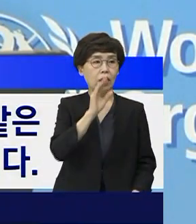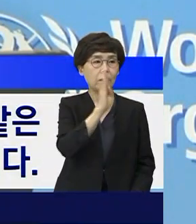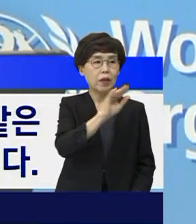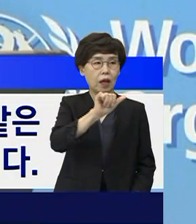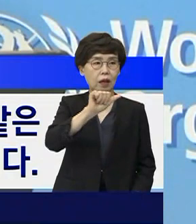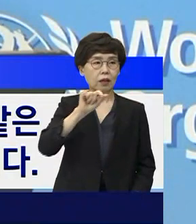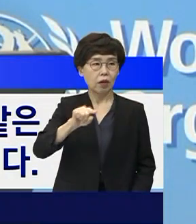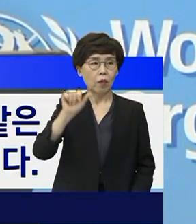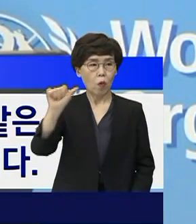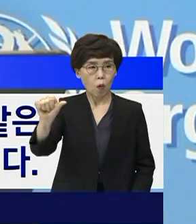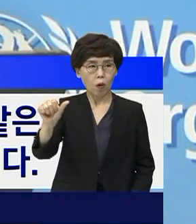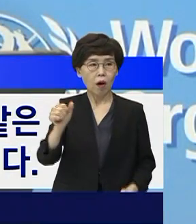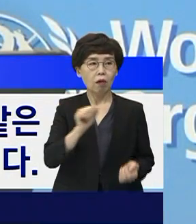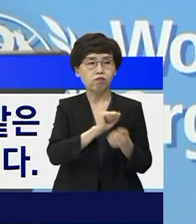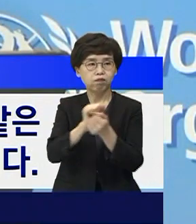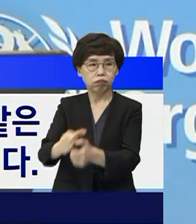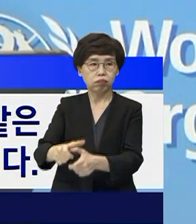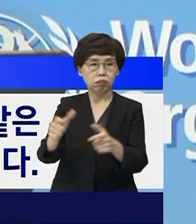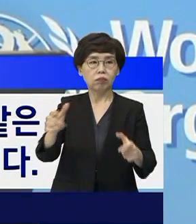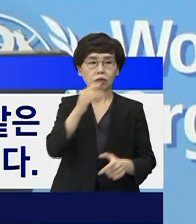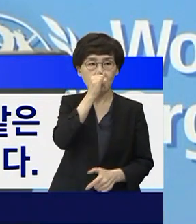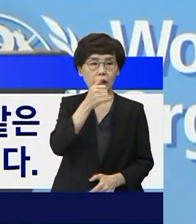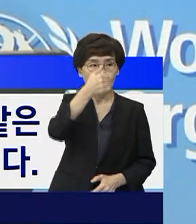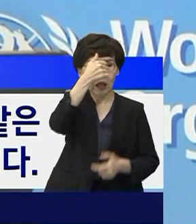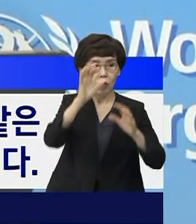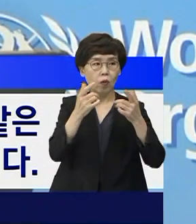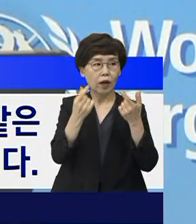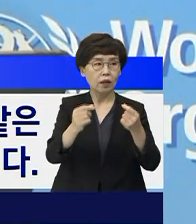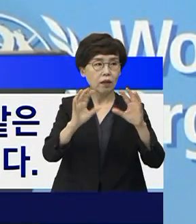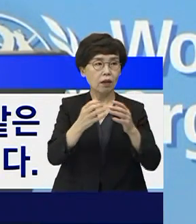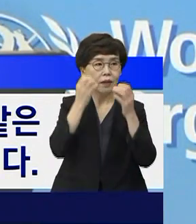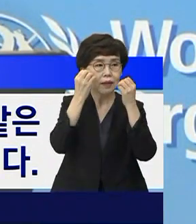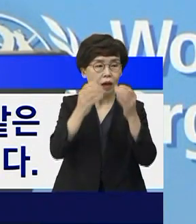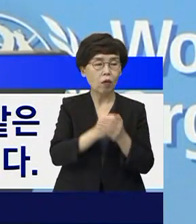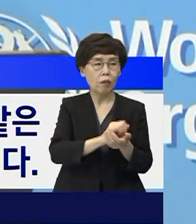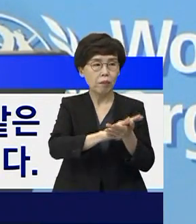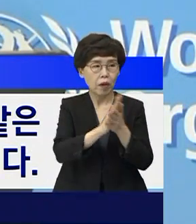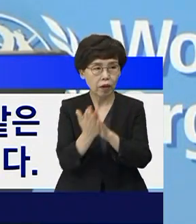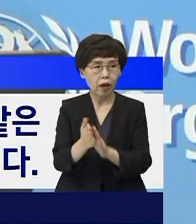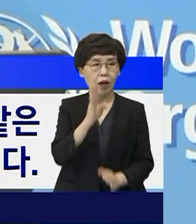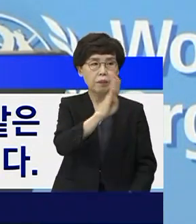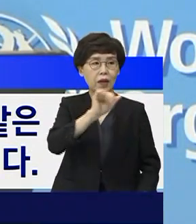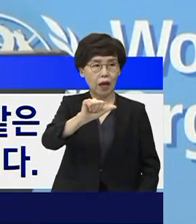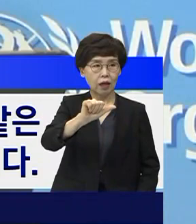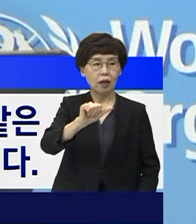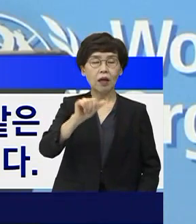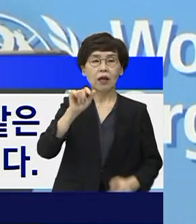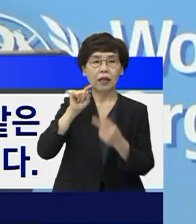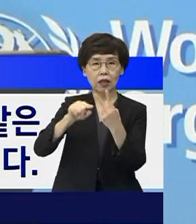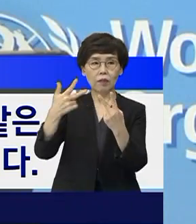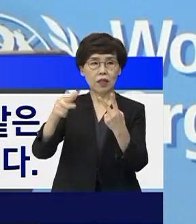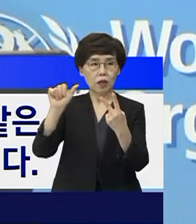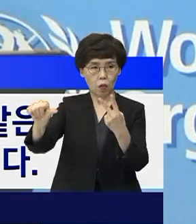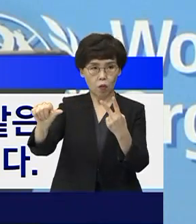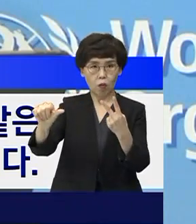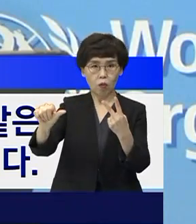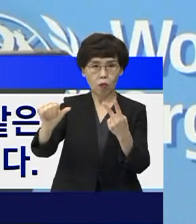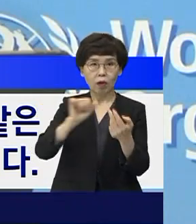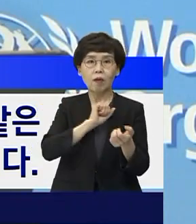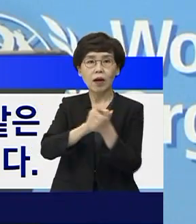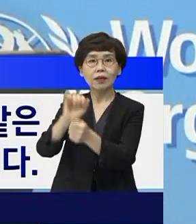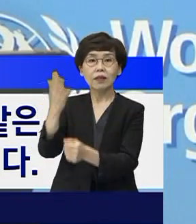모에 입수 잉 칸트 리스 r 게임 디아 mu 사물 이 리에주 미애 주 놓자 베스와 입